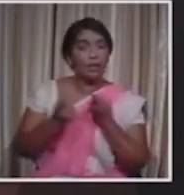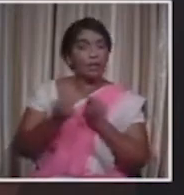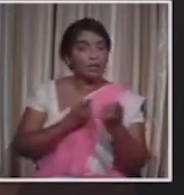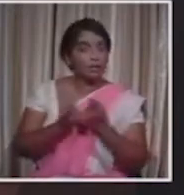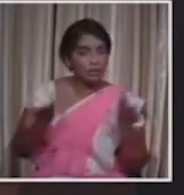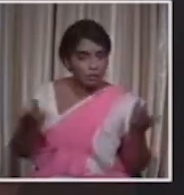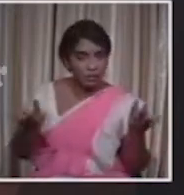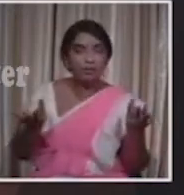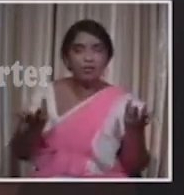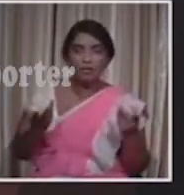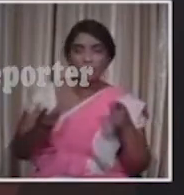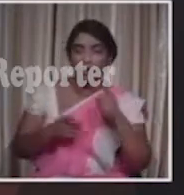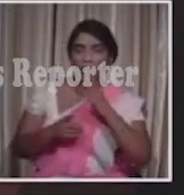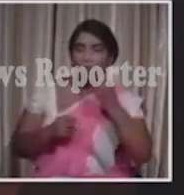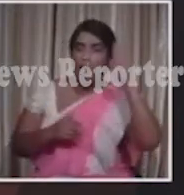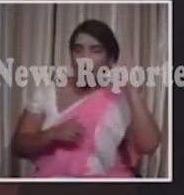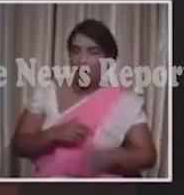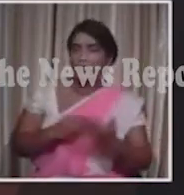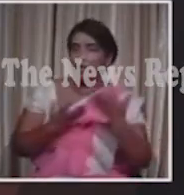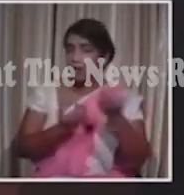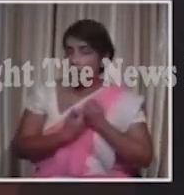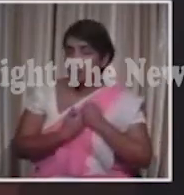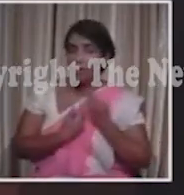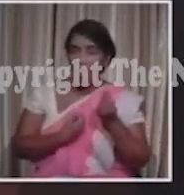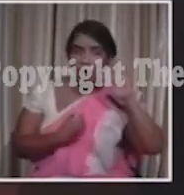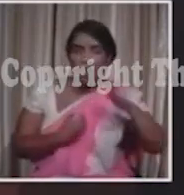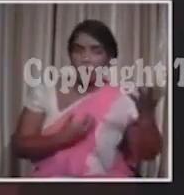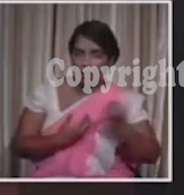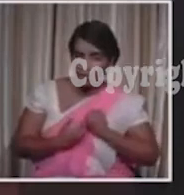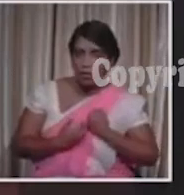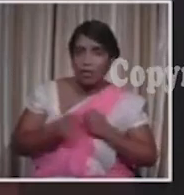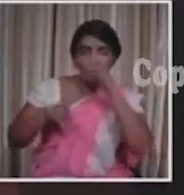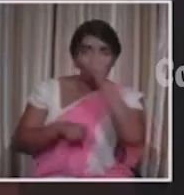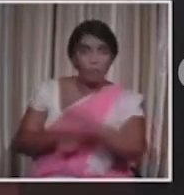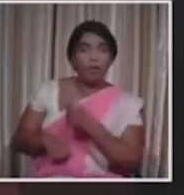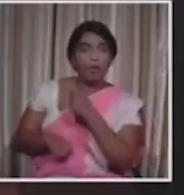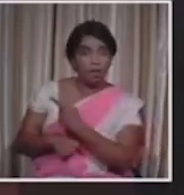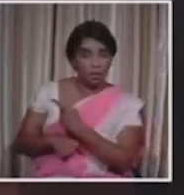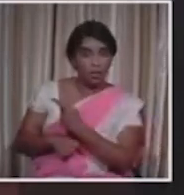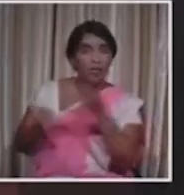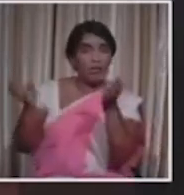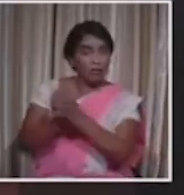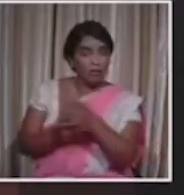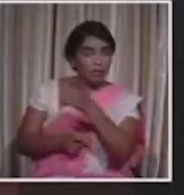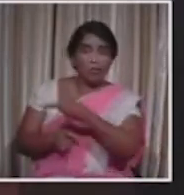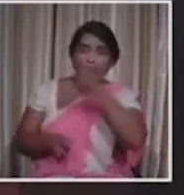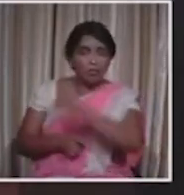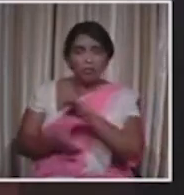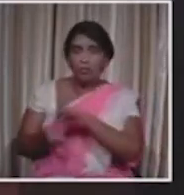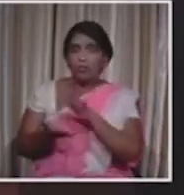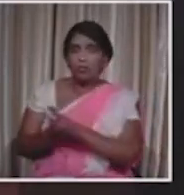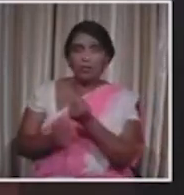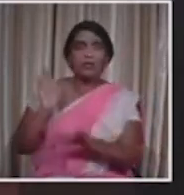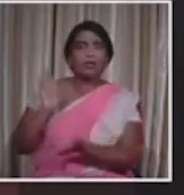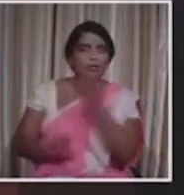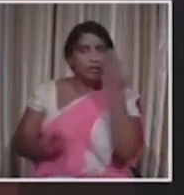karitwe nathi unahama. Adu mudalata laba ganna puluwan deeta. Ara pudgalayakuta ara kandayamakata thindu karanna puluwan gana wedi